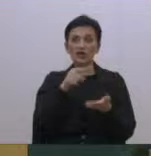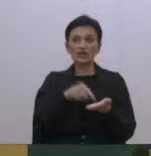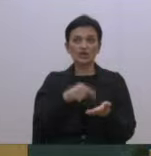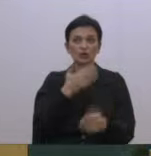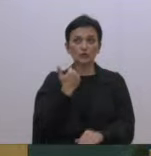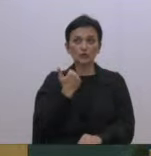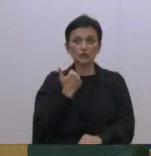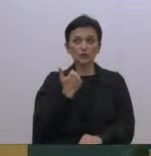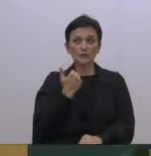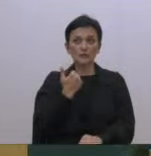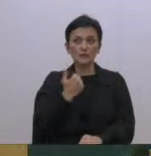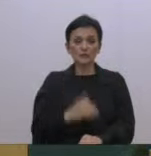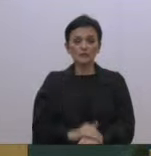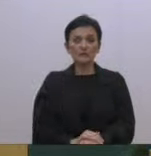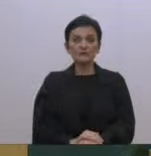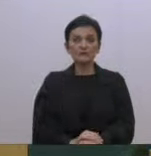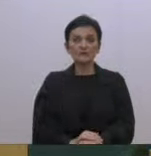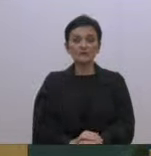არის.